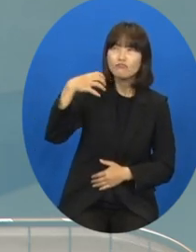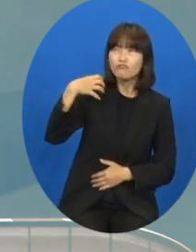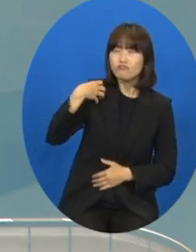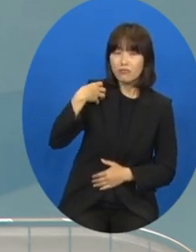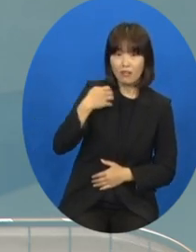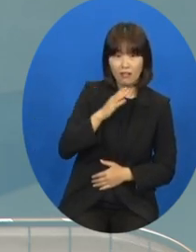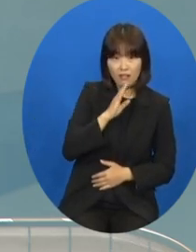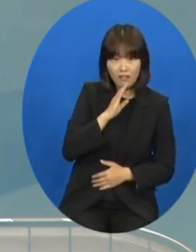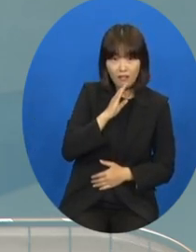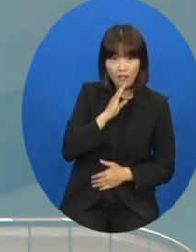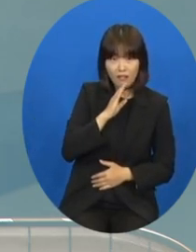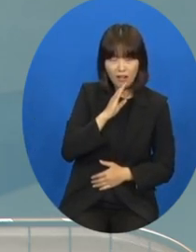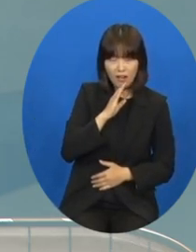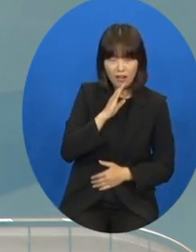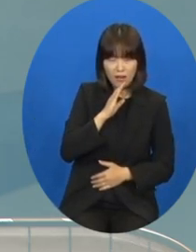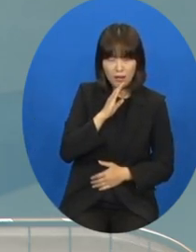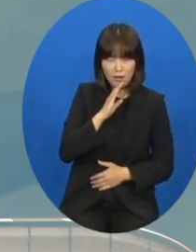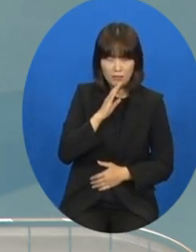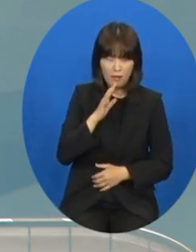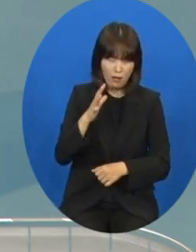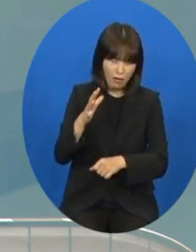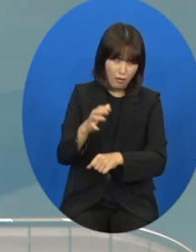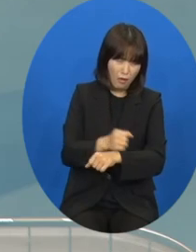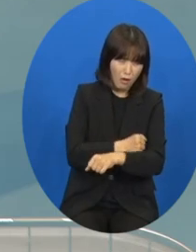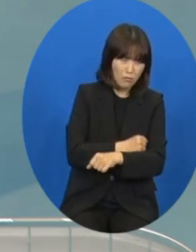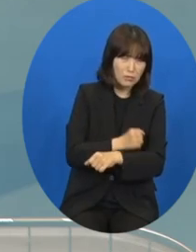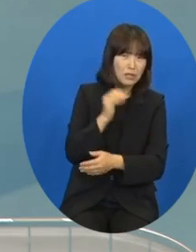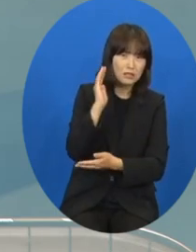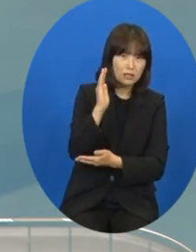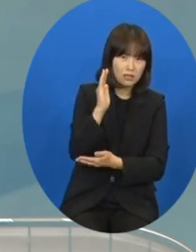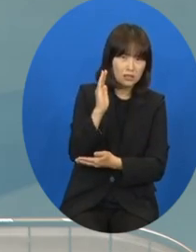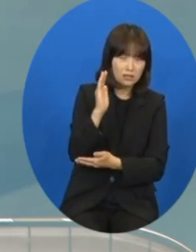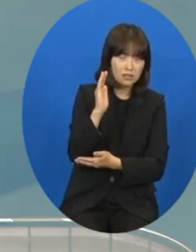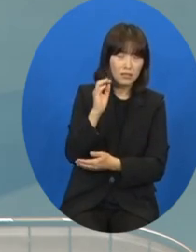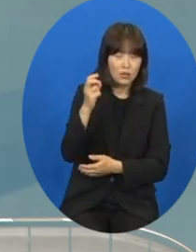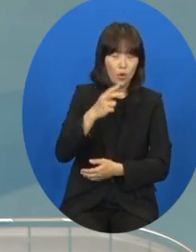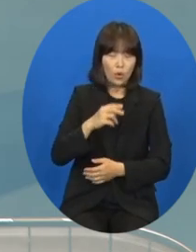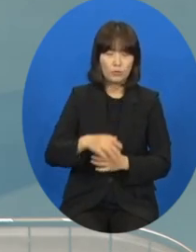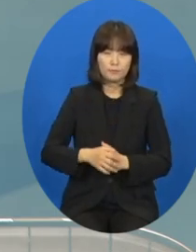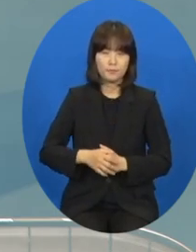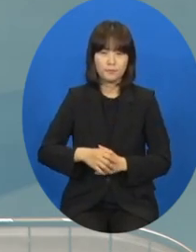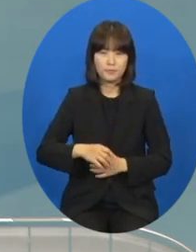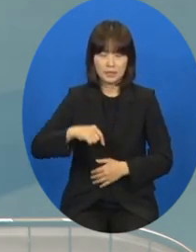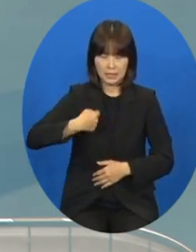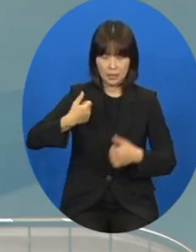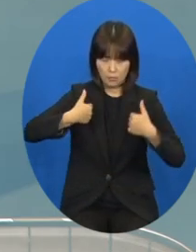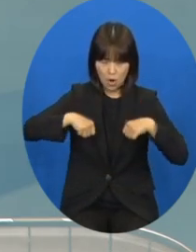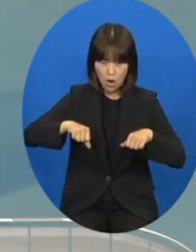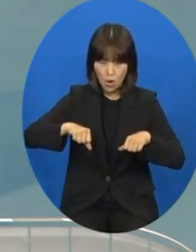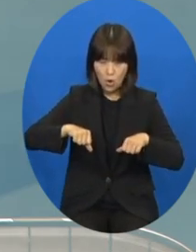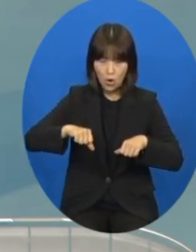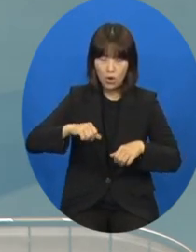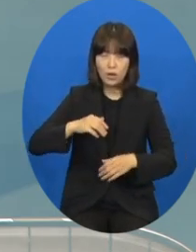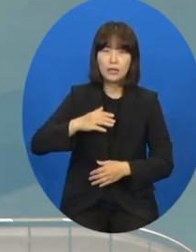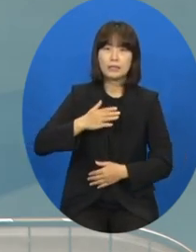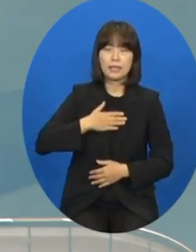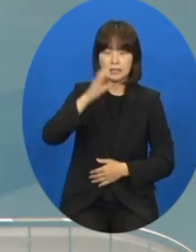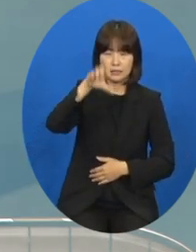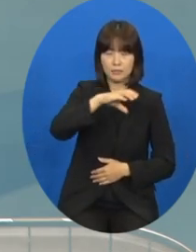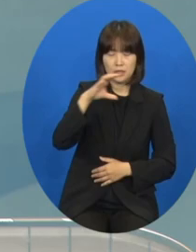거잖아요. 너무 끔찍한 이야기잖아요. 그리고 자기를 부인하고 자기 십자가를 지고 나를 따르라는 주님의